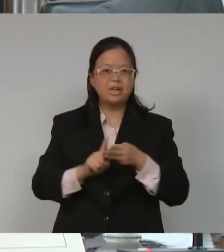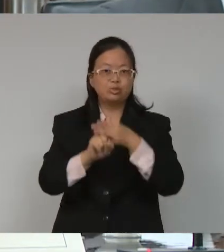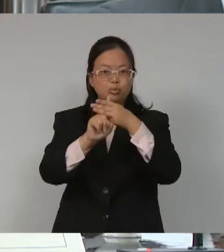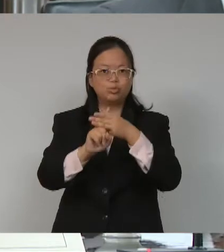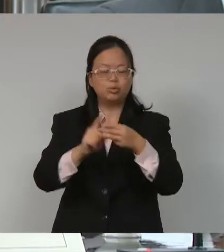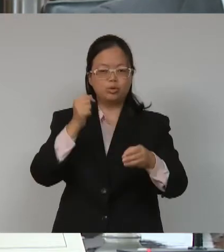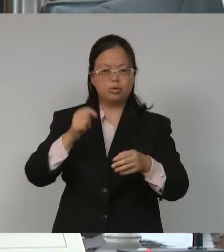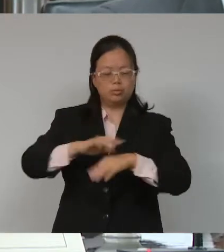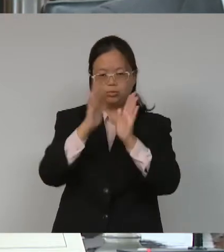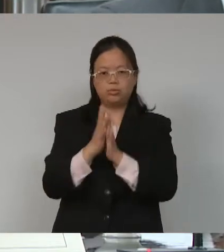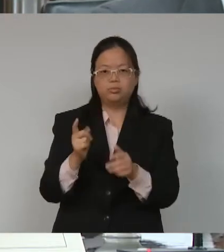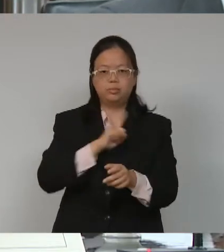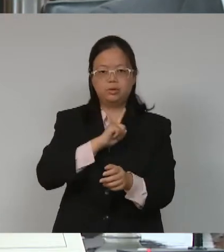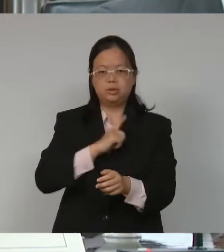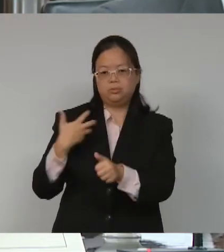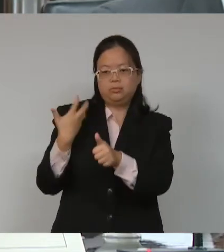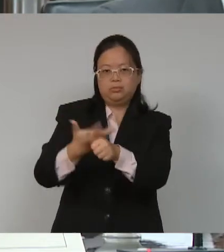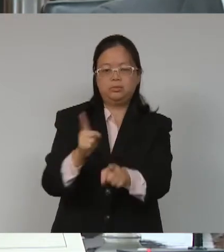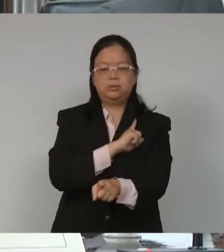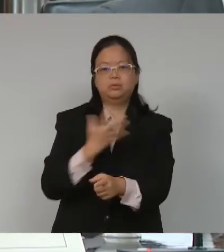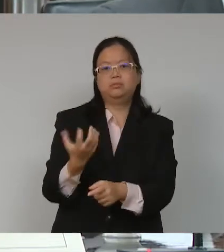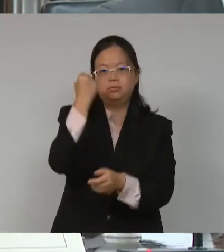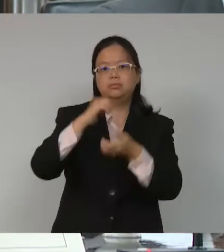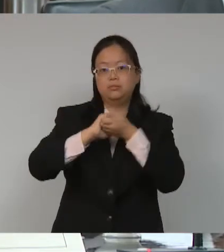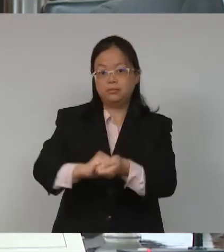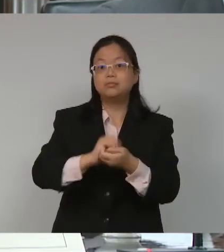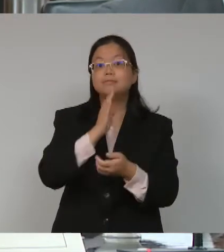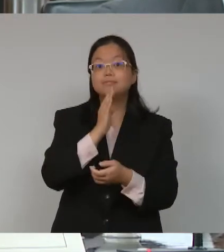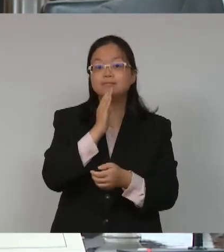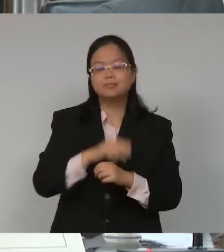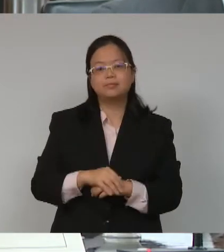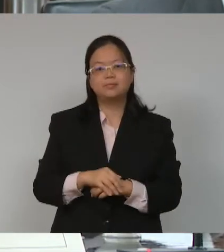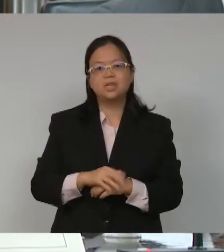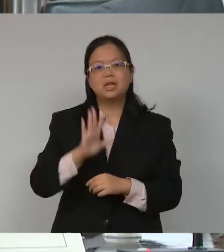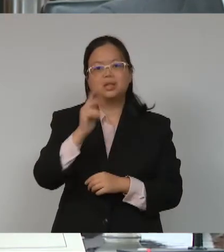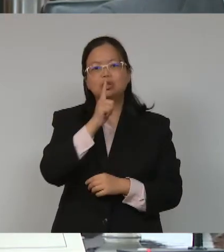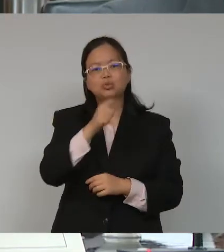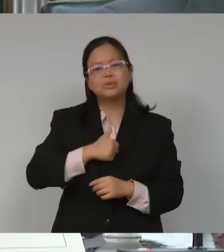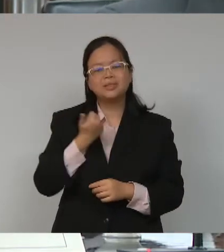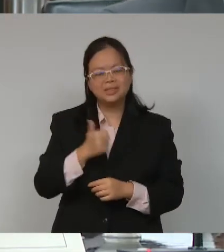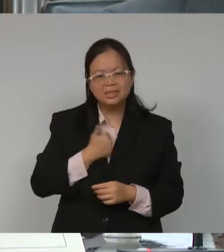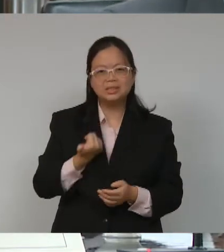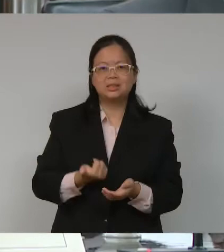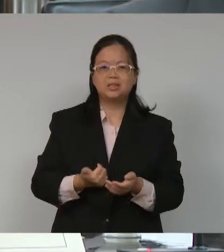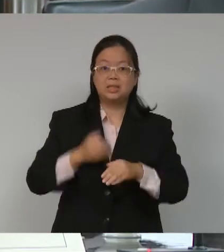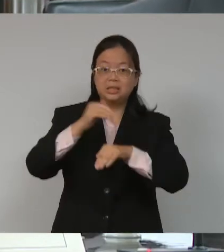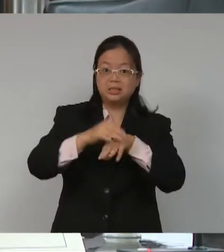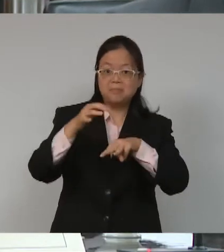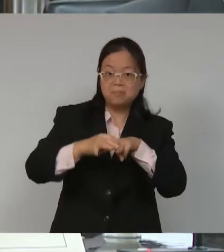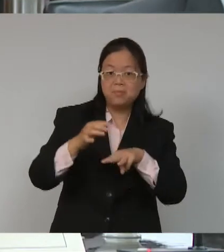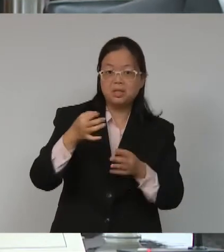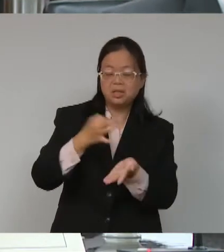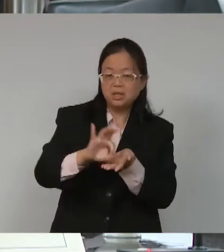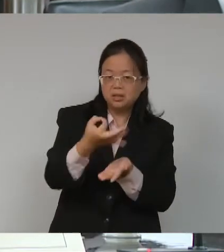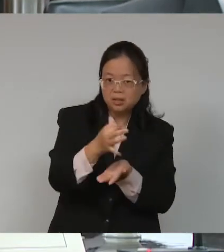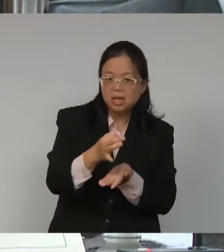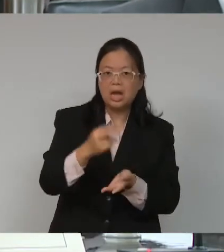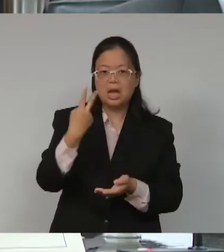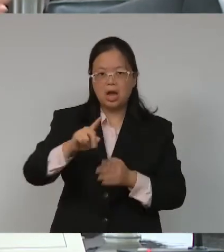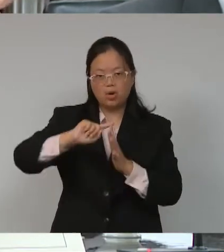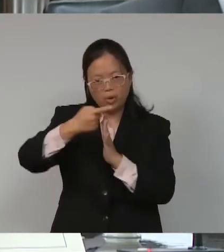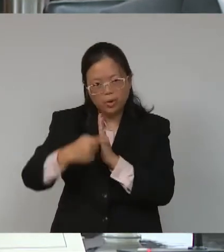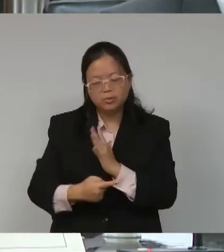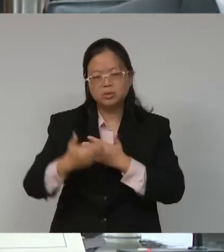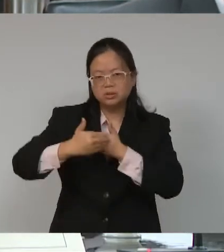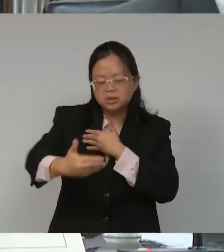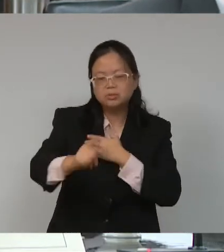好的。但是呢，实务面上面来讲，因为它有它的费用啊，因为它有它的程序啊，流程上面来讲，所以我们现在